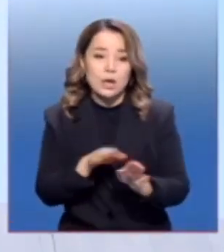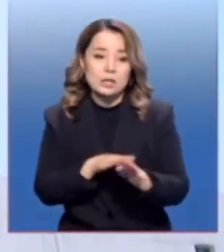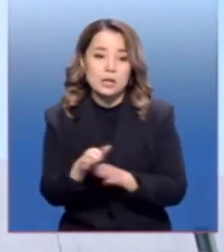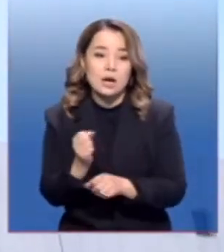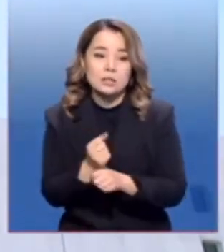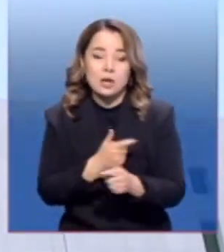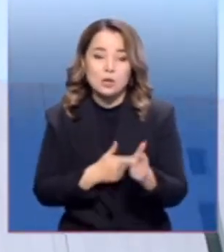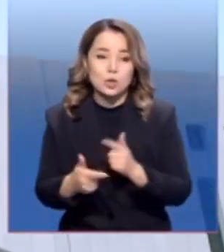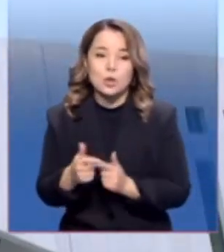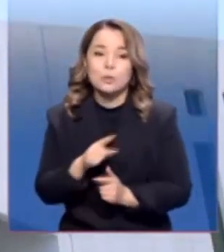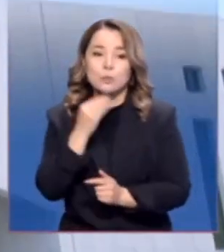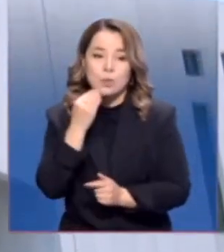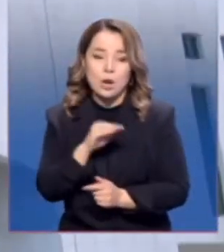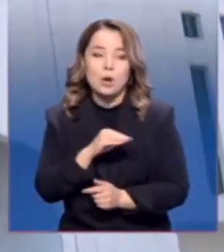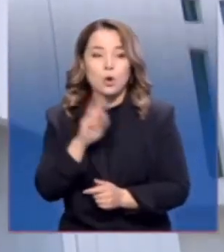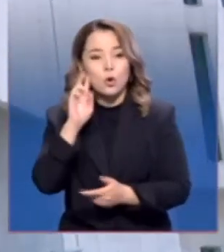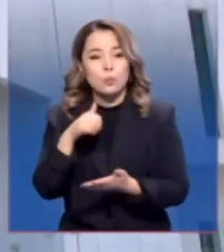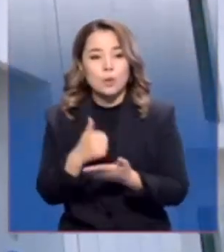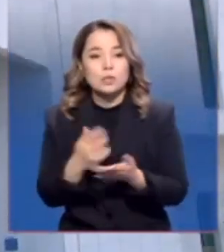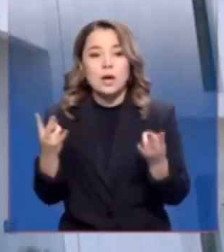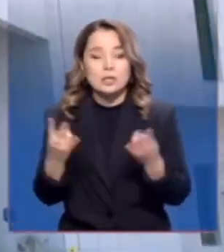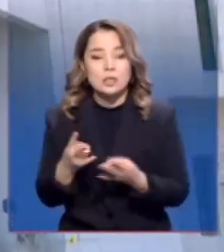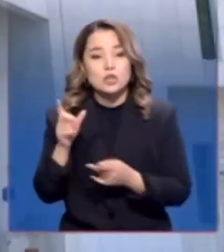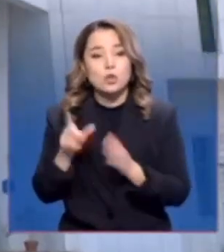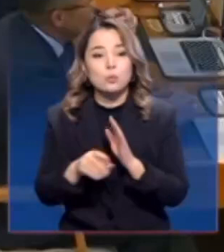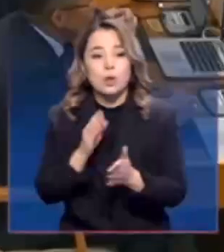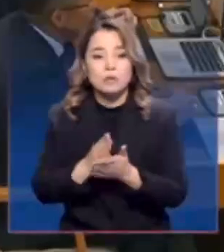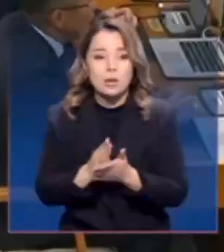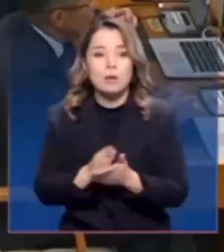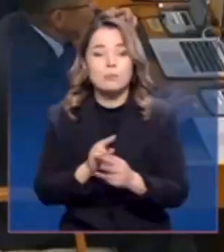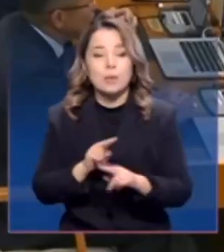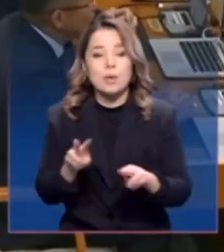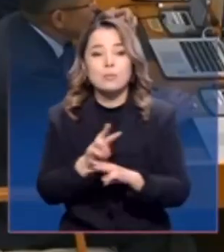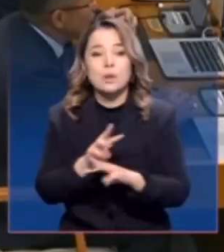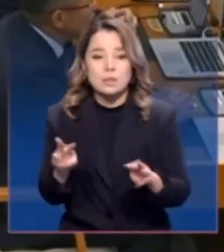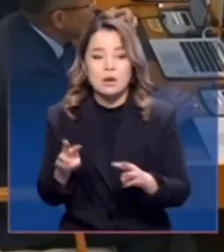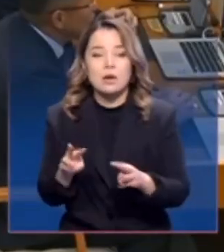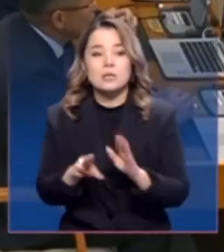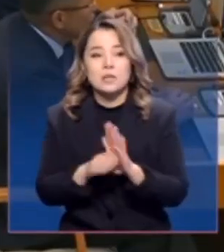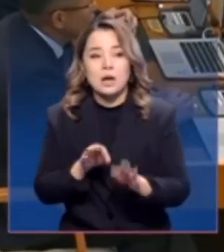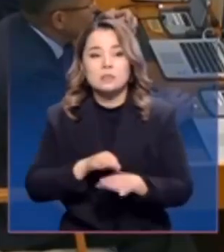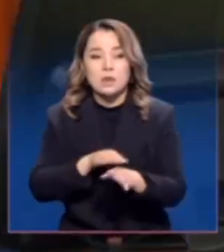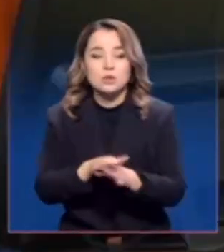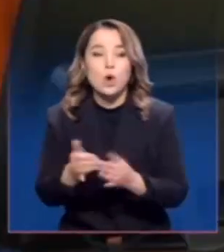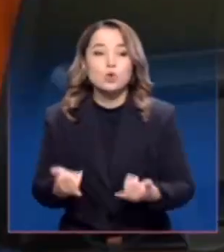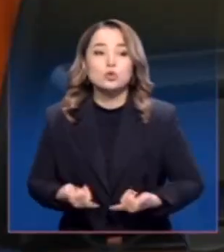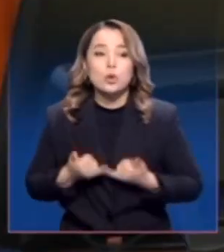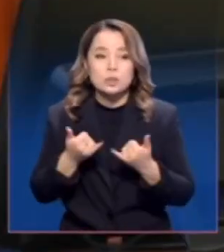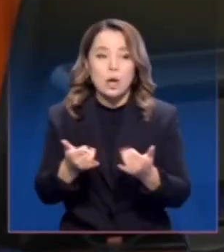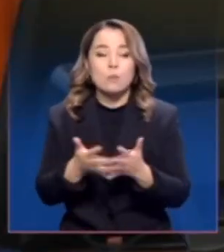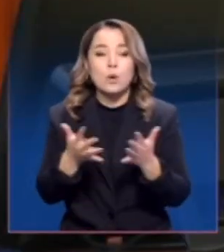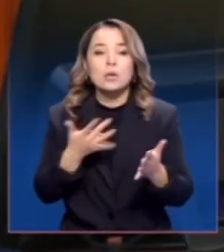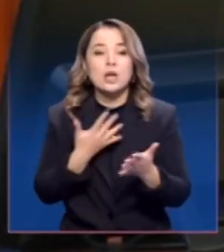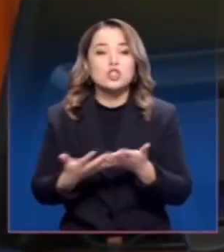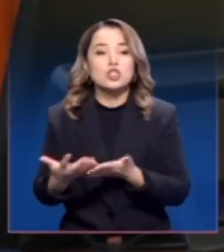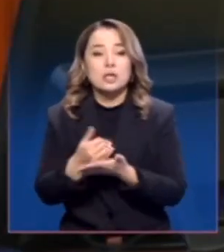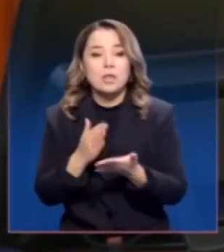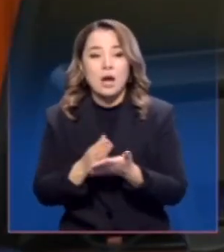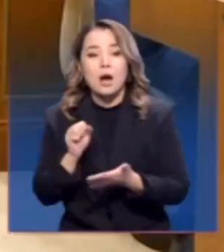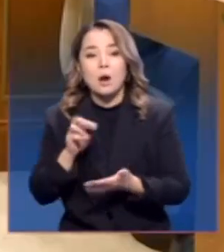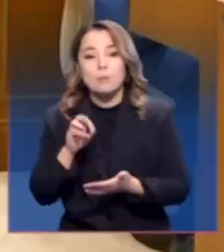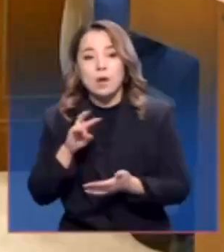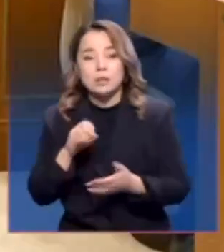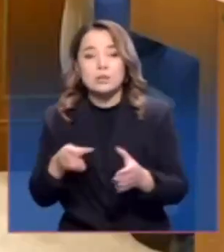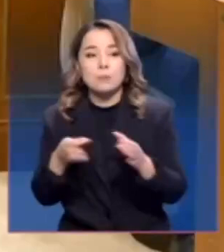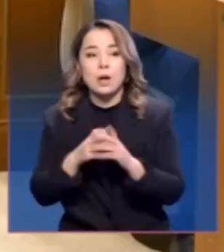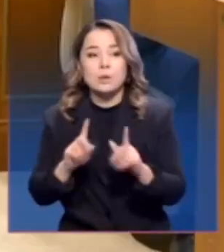асыру үшін мықты үкімет қажет. Депутаттар қызметіне кірісе сала премьер-министрді сайлады. Кандидат ұсыну сайлауда басым дауыс жинаған Аманат партиясына